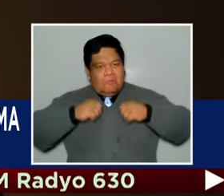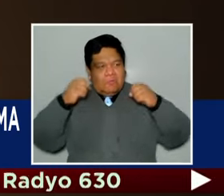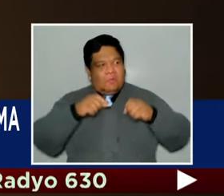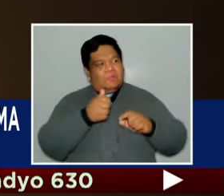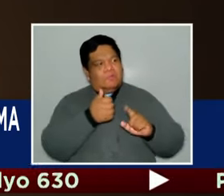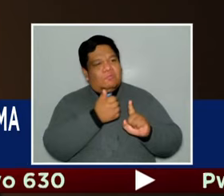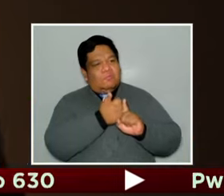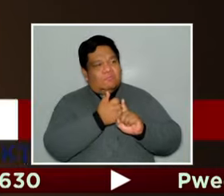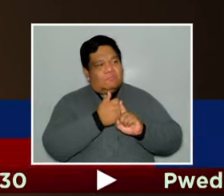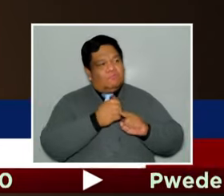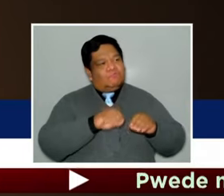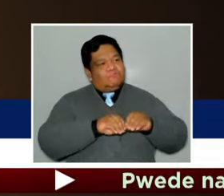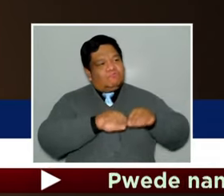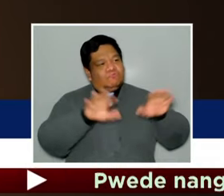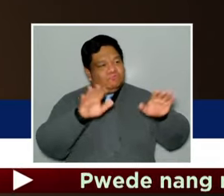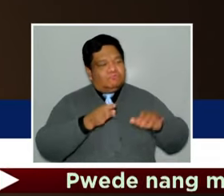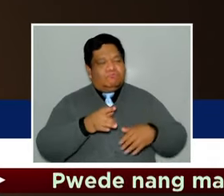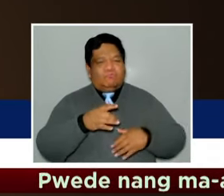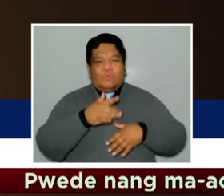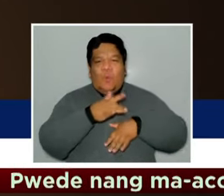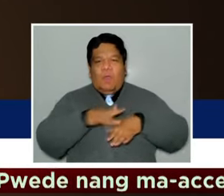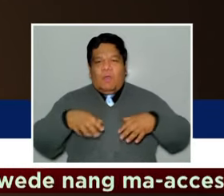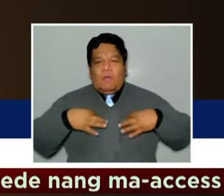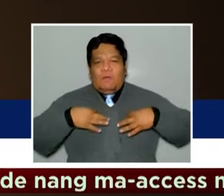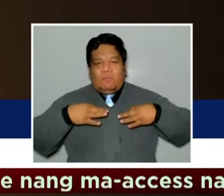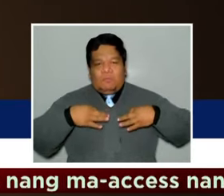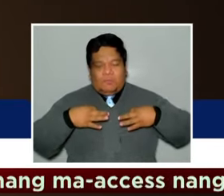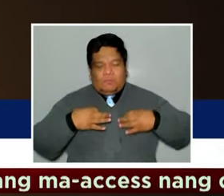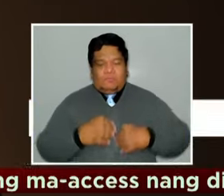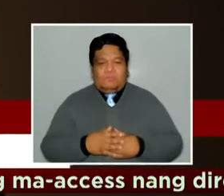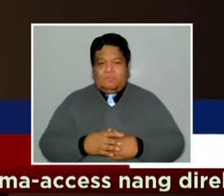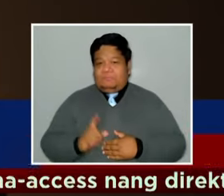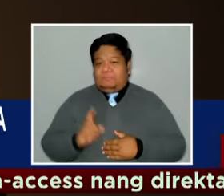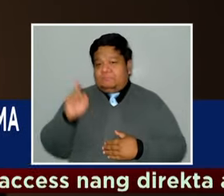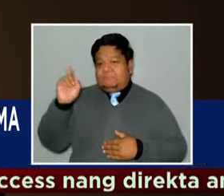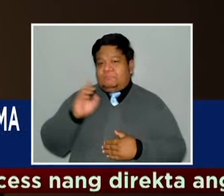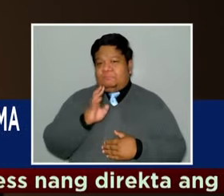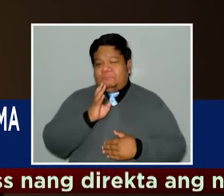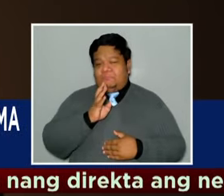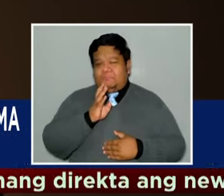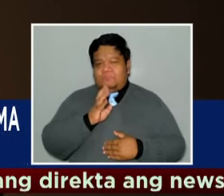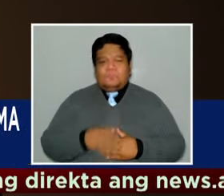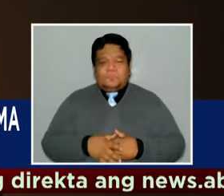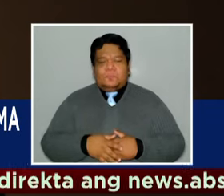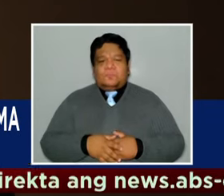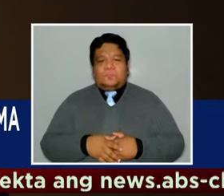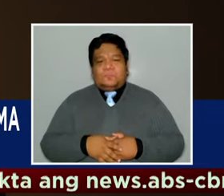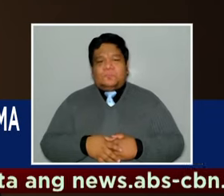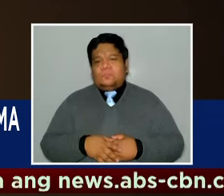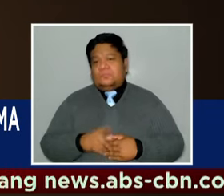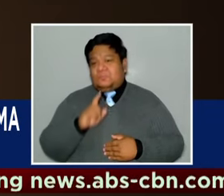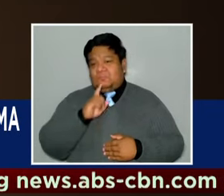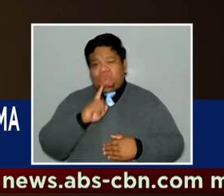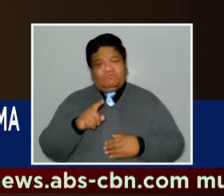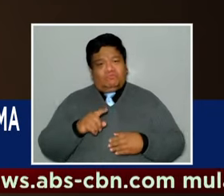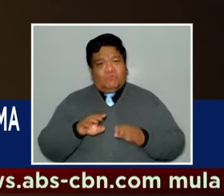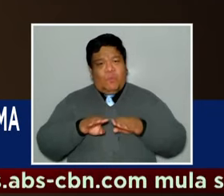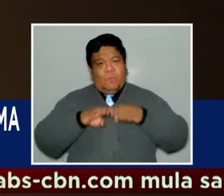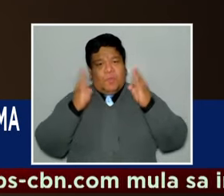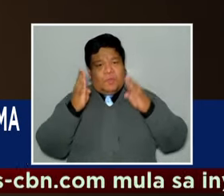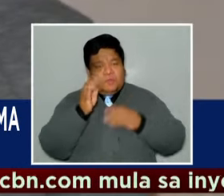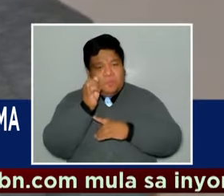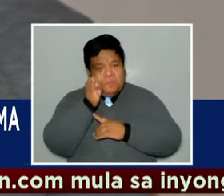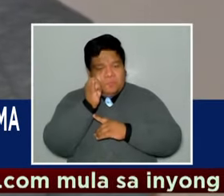ako po ang unang pinag-open ng cam and while doing it. And then, hindi na po siya nag-open cam